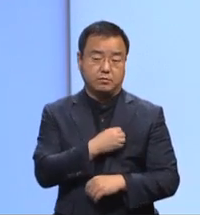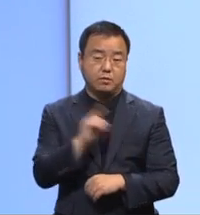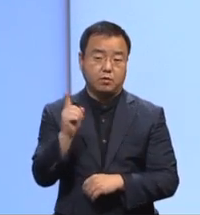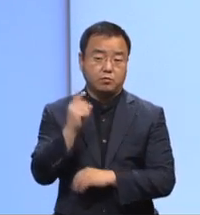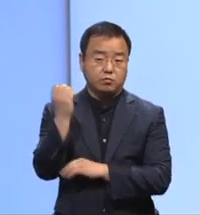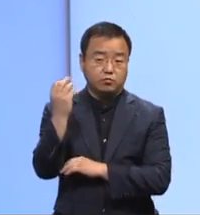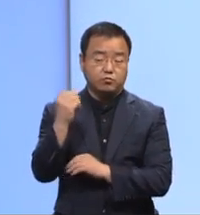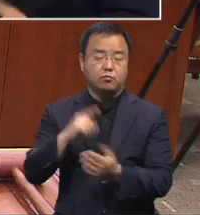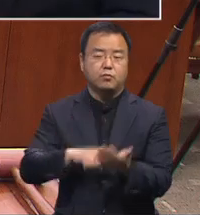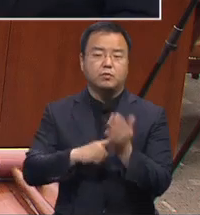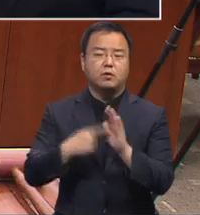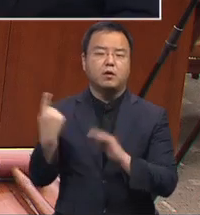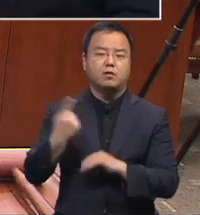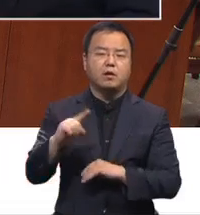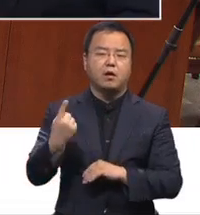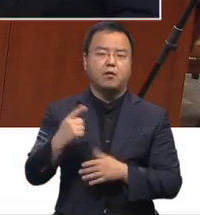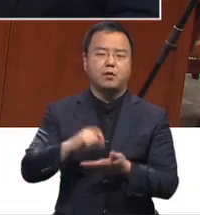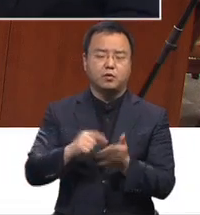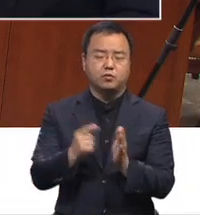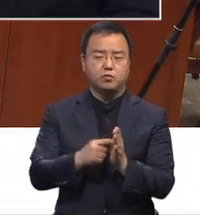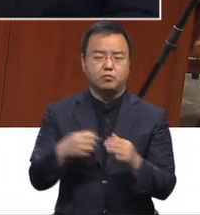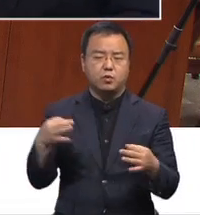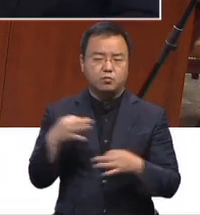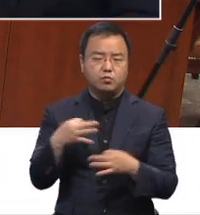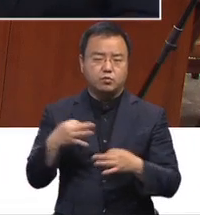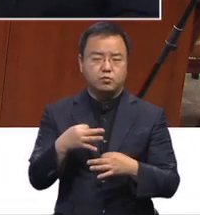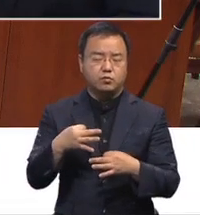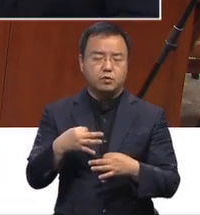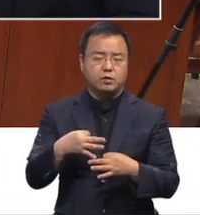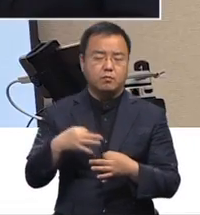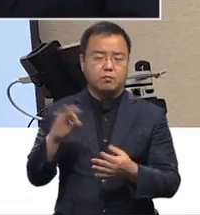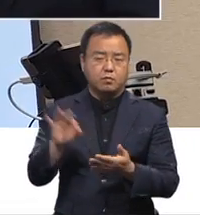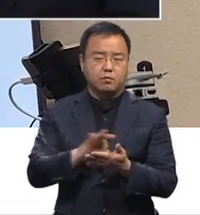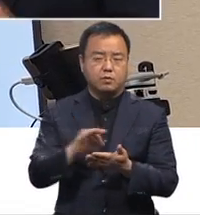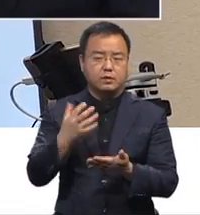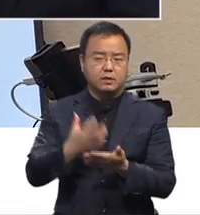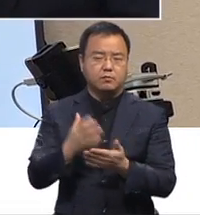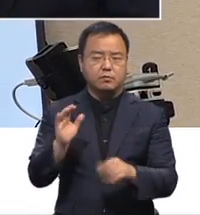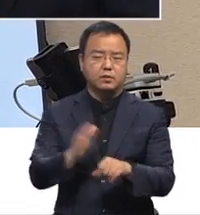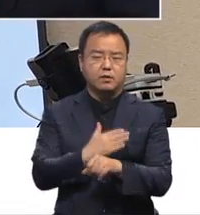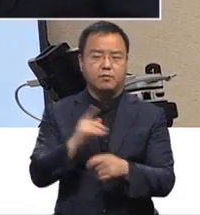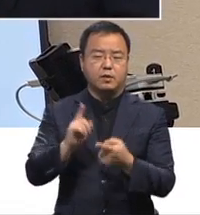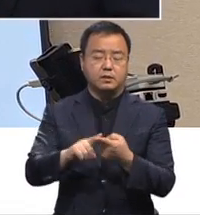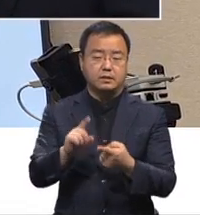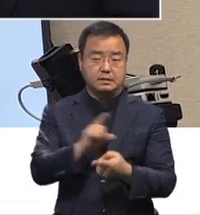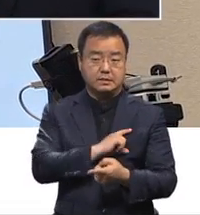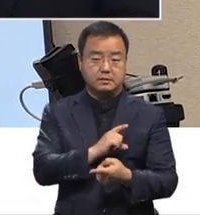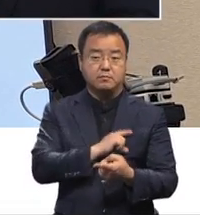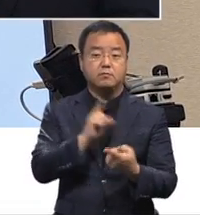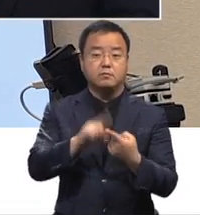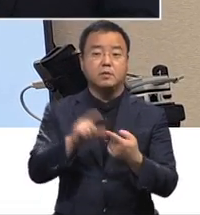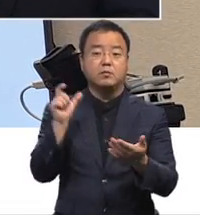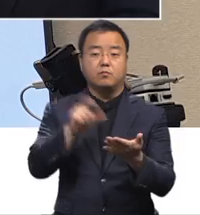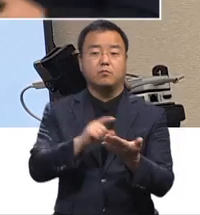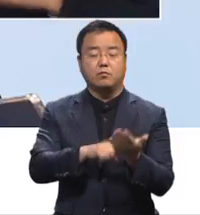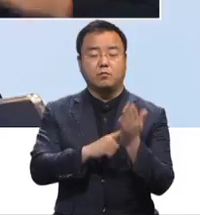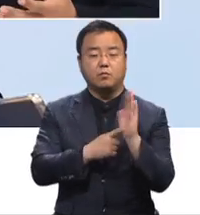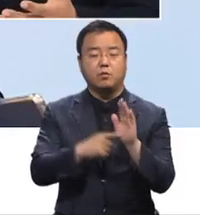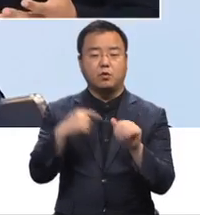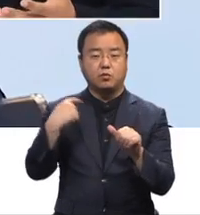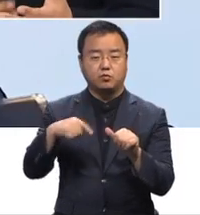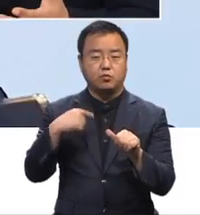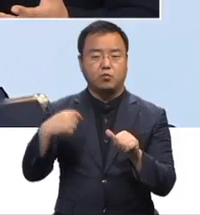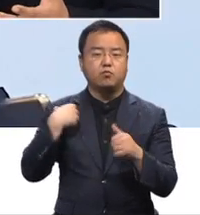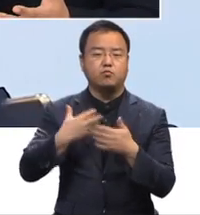수백억 규모의 회계 부정과 비리가 담긴 감사 자료 5년치 를 실명으로 공개 서쪽 예 교육부와 교육청 에도